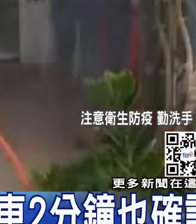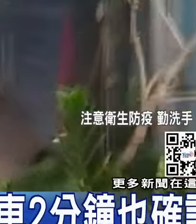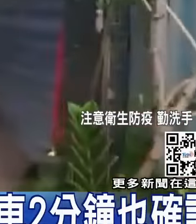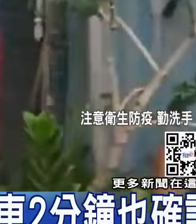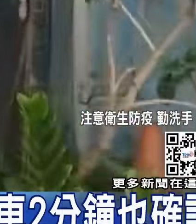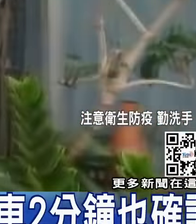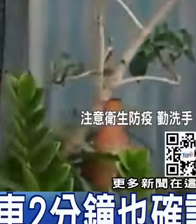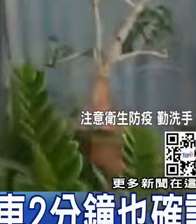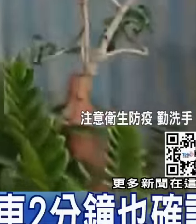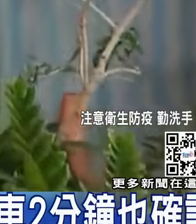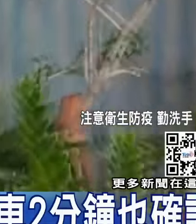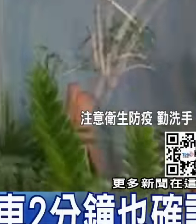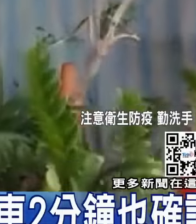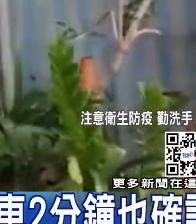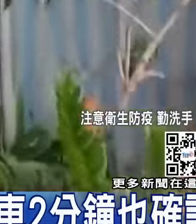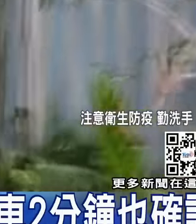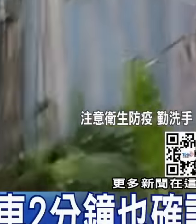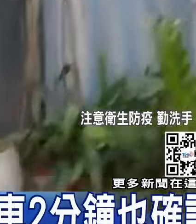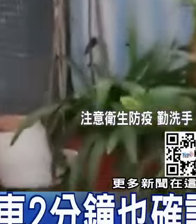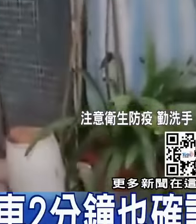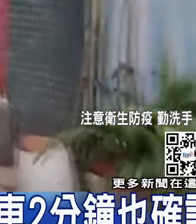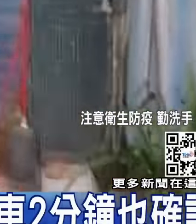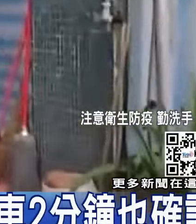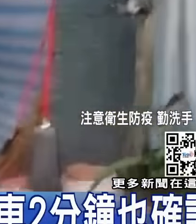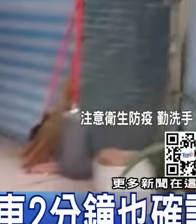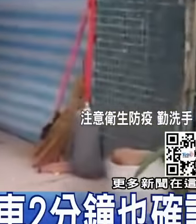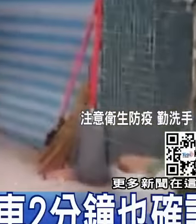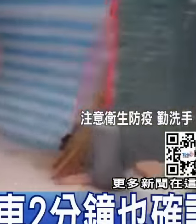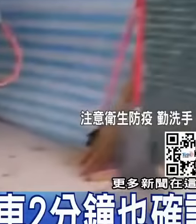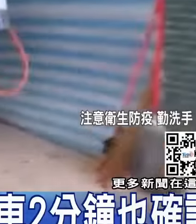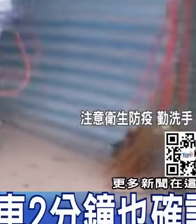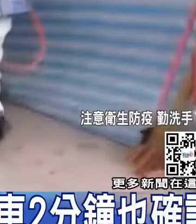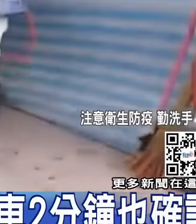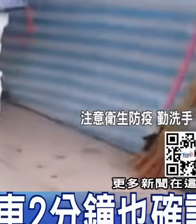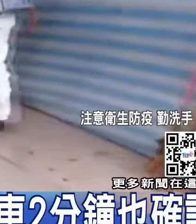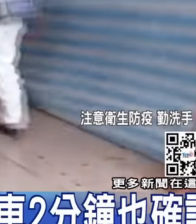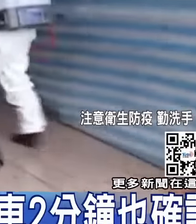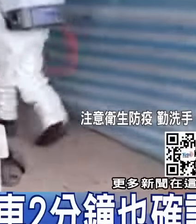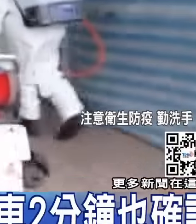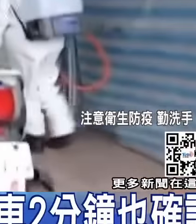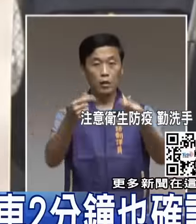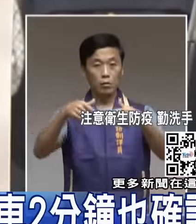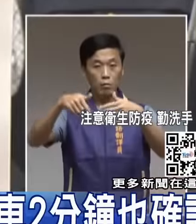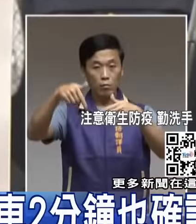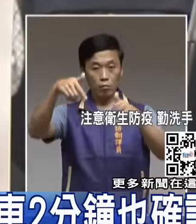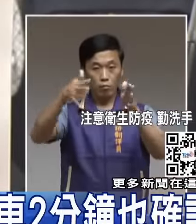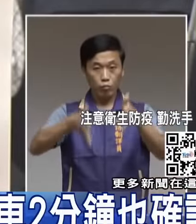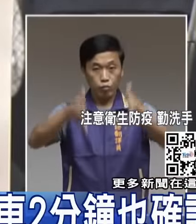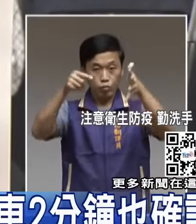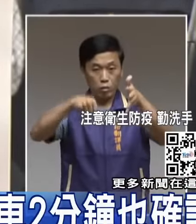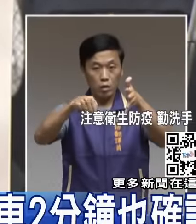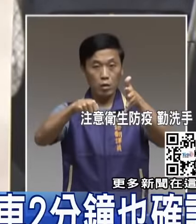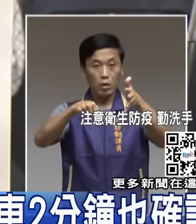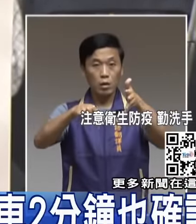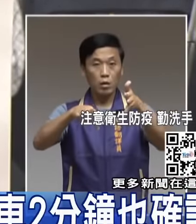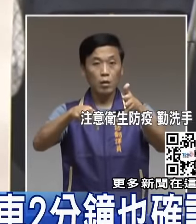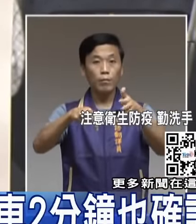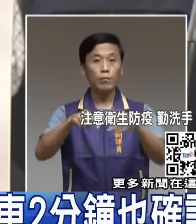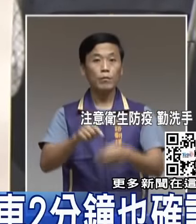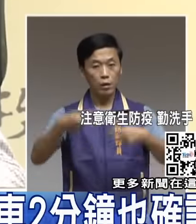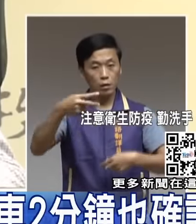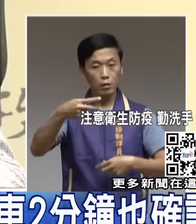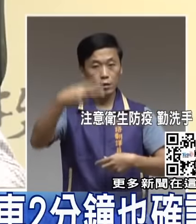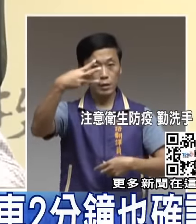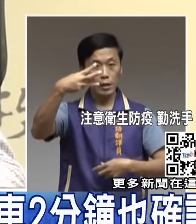案18352工程行员工短短接触几分钟就遭到传染。 在停机车的这个部分呢，曾经有